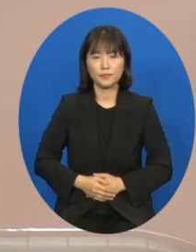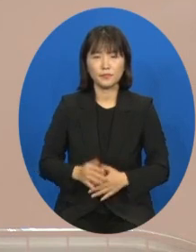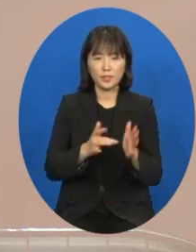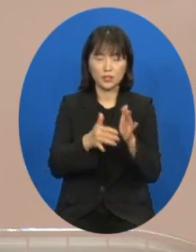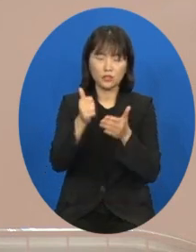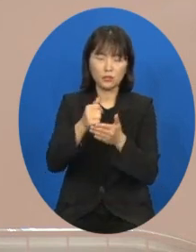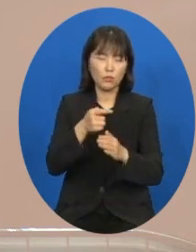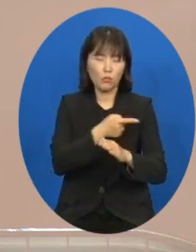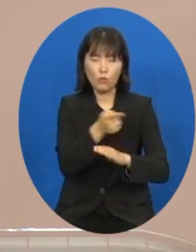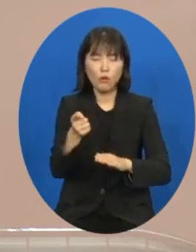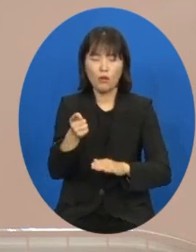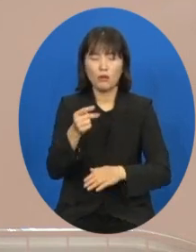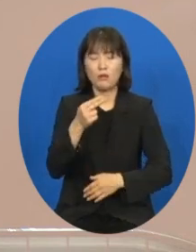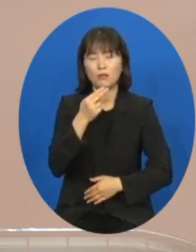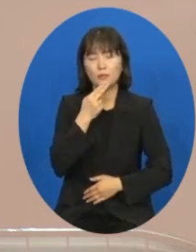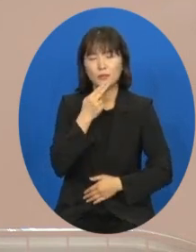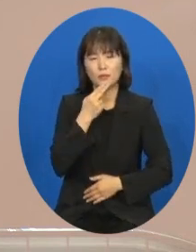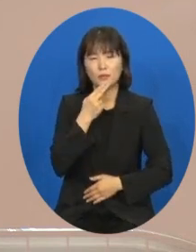예수님밖에 없어요.